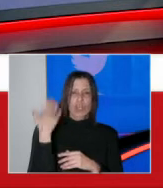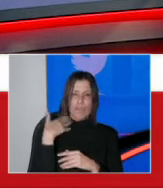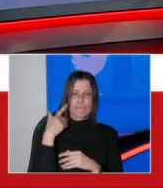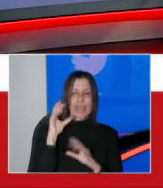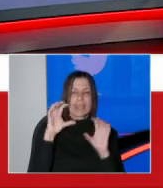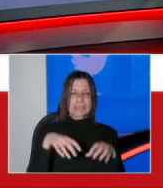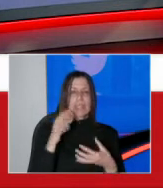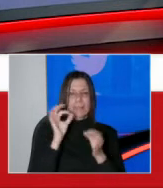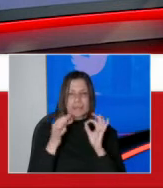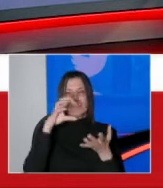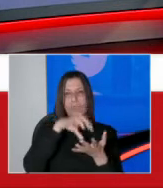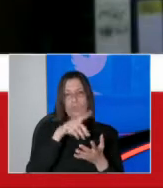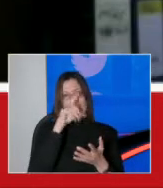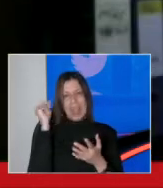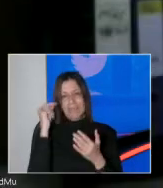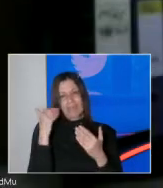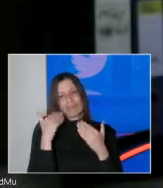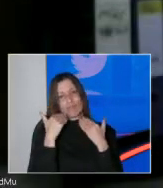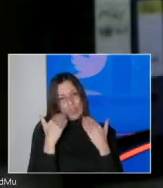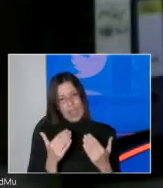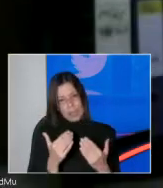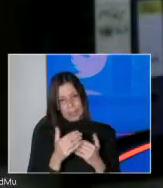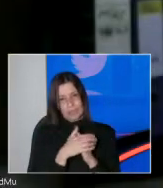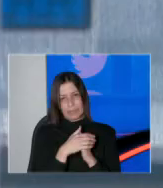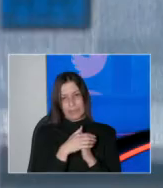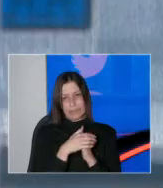המשפט המחוזי בתל אביב, תודה רבה לך.